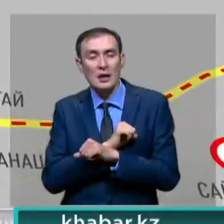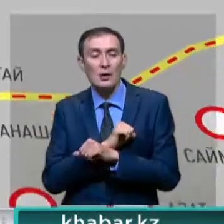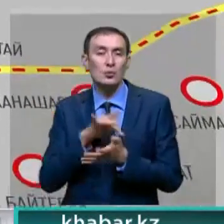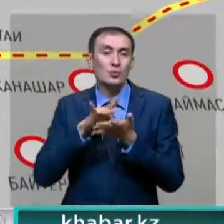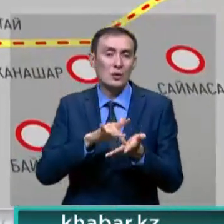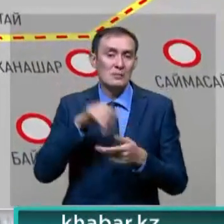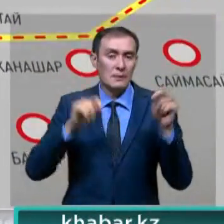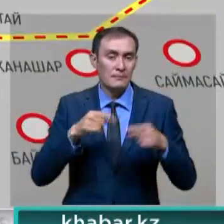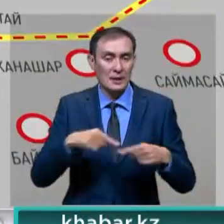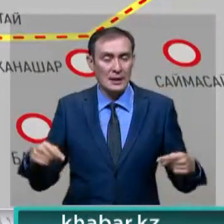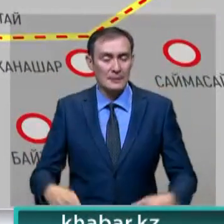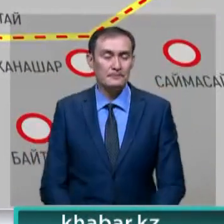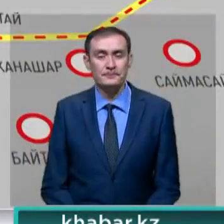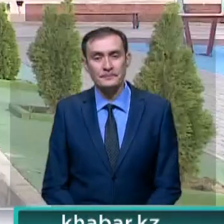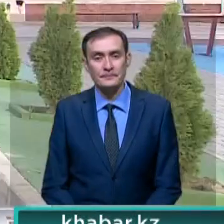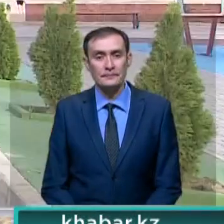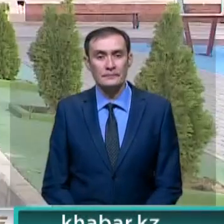туризма.